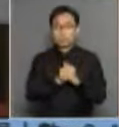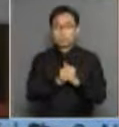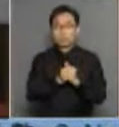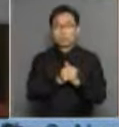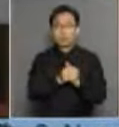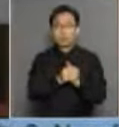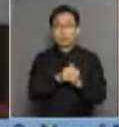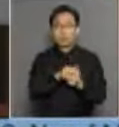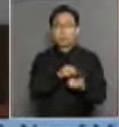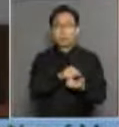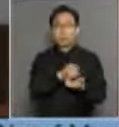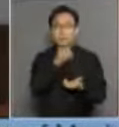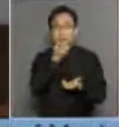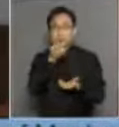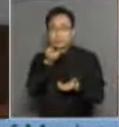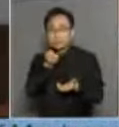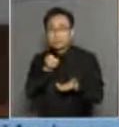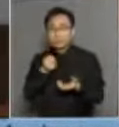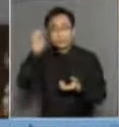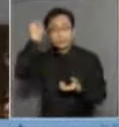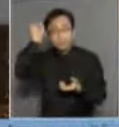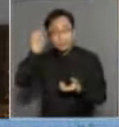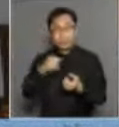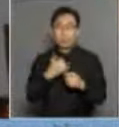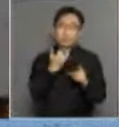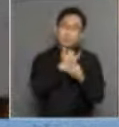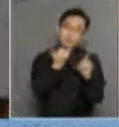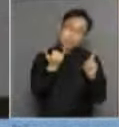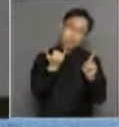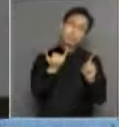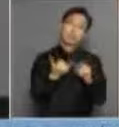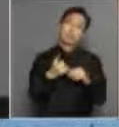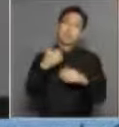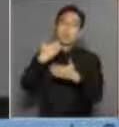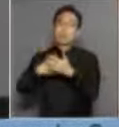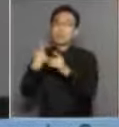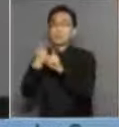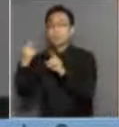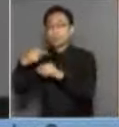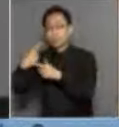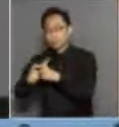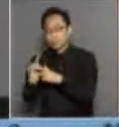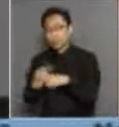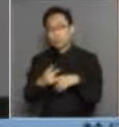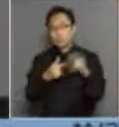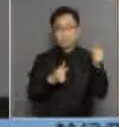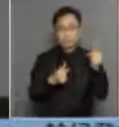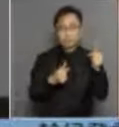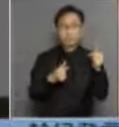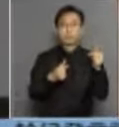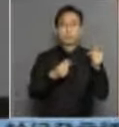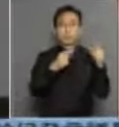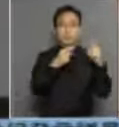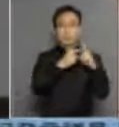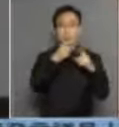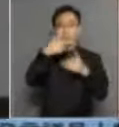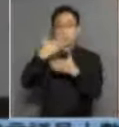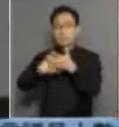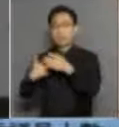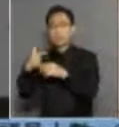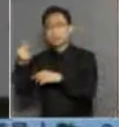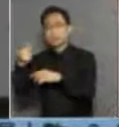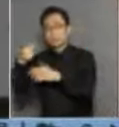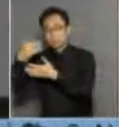式。16个就减11个月，16个减10个月，咁又再行翻嚟